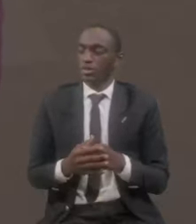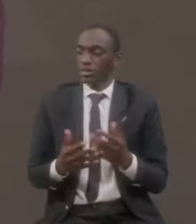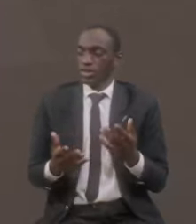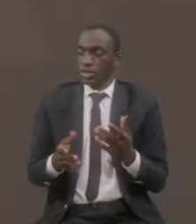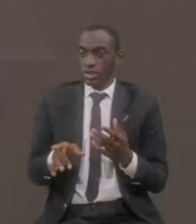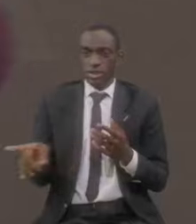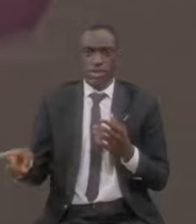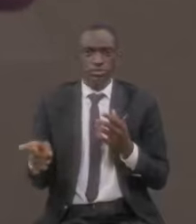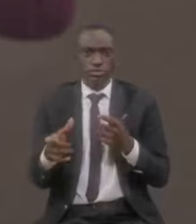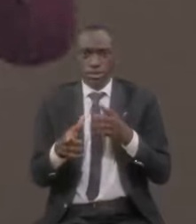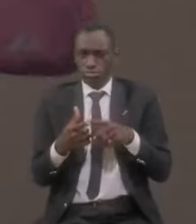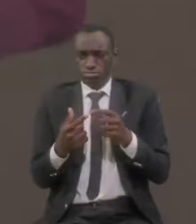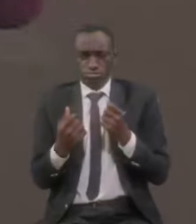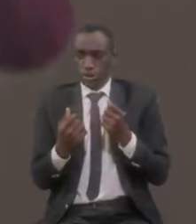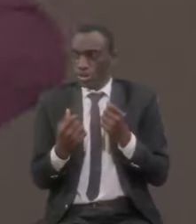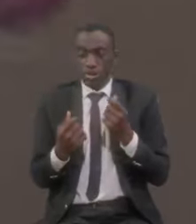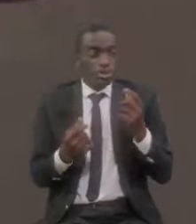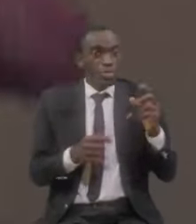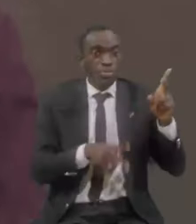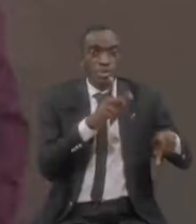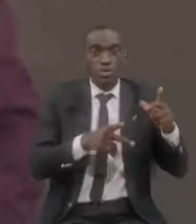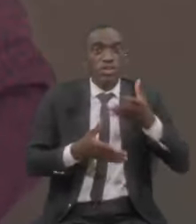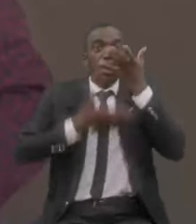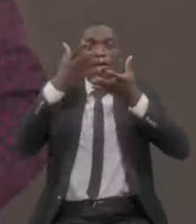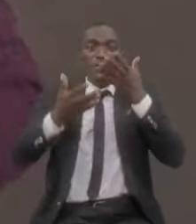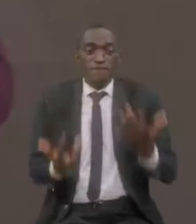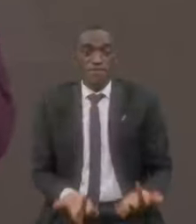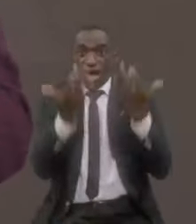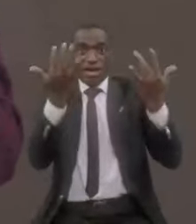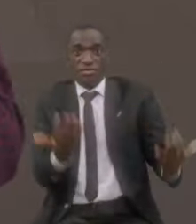On dit incendie, feu. Et le feu